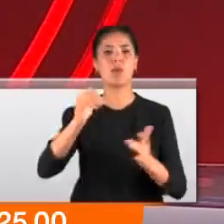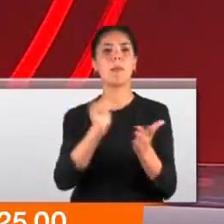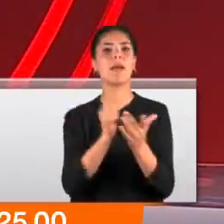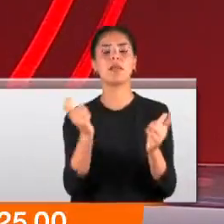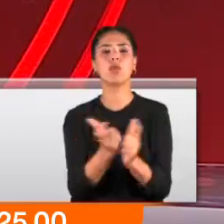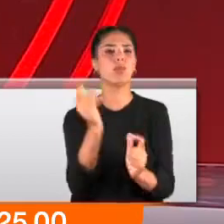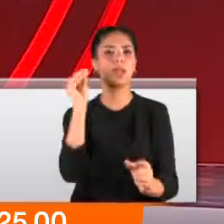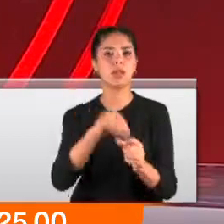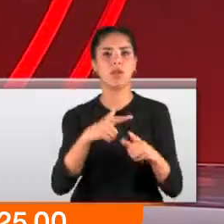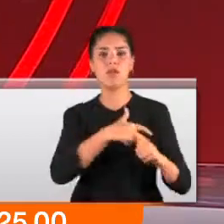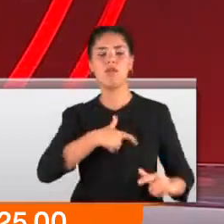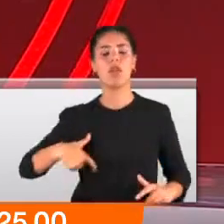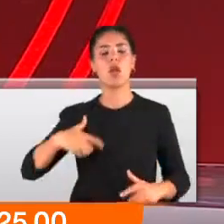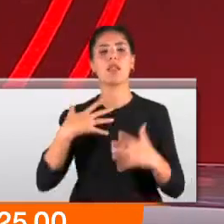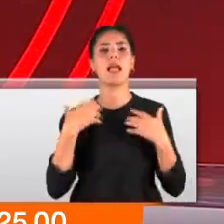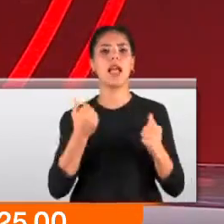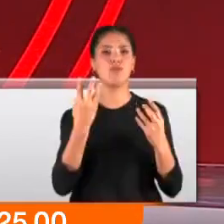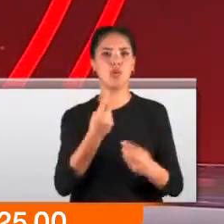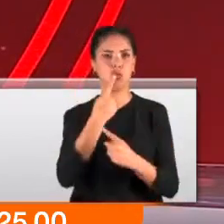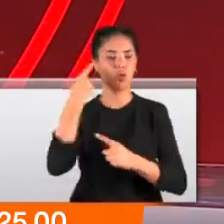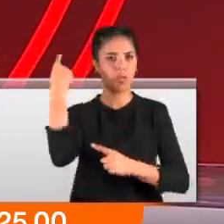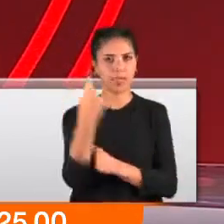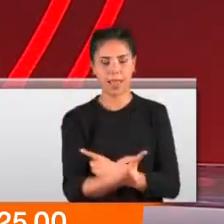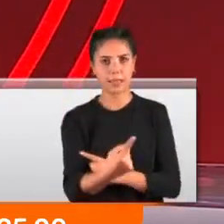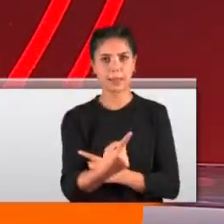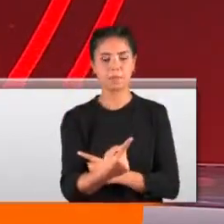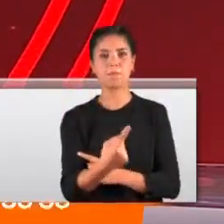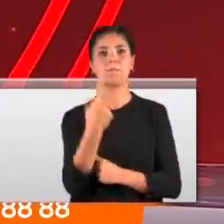basın toplantısında federasyona geçmiş olsun dileklerini iletti.